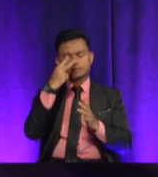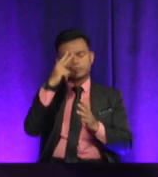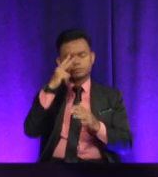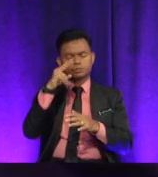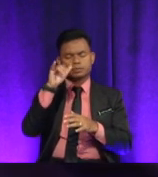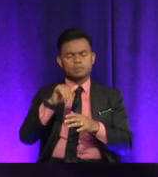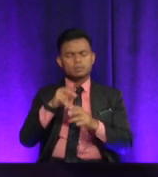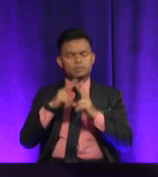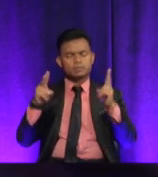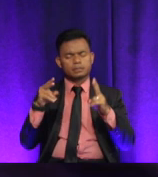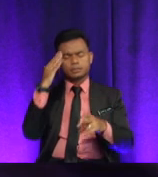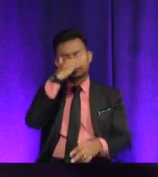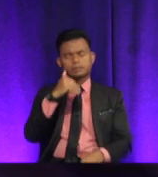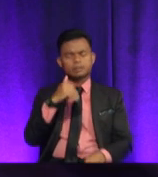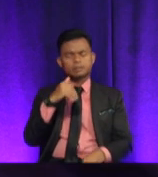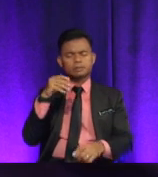temannya Bidasari